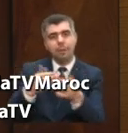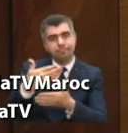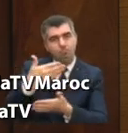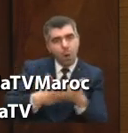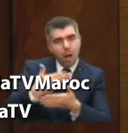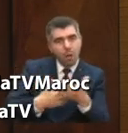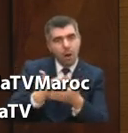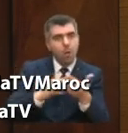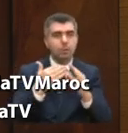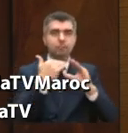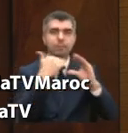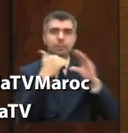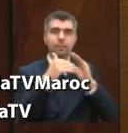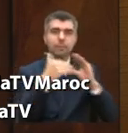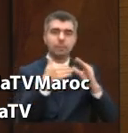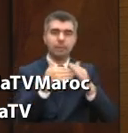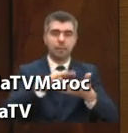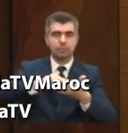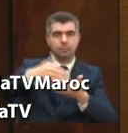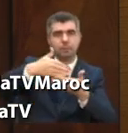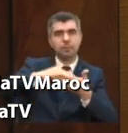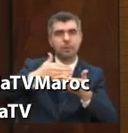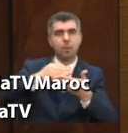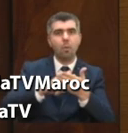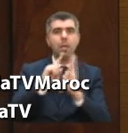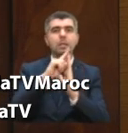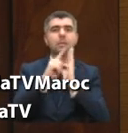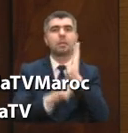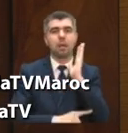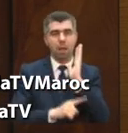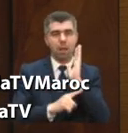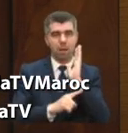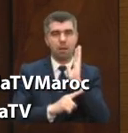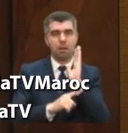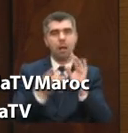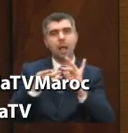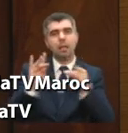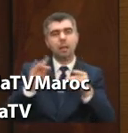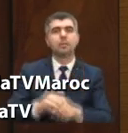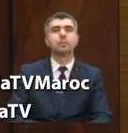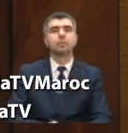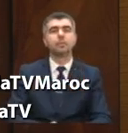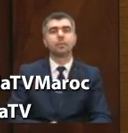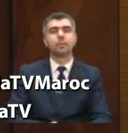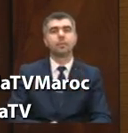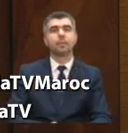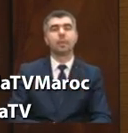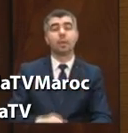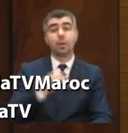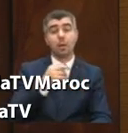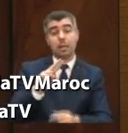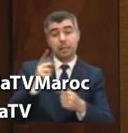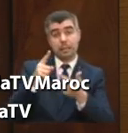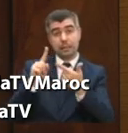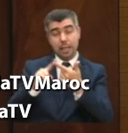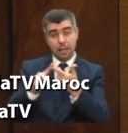مصادر التصريح بحيث يمكن القيام بالتصريحات أسبوعيا ابتداء من أبريل 2020. ثانيا، الاستفادة من